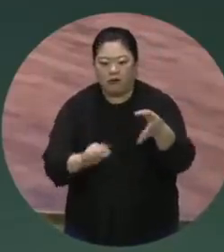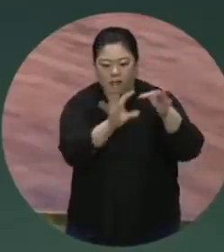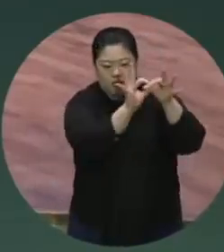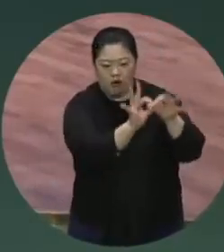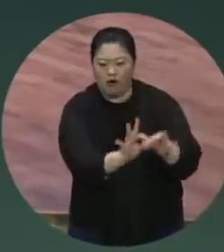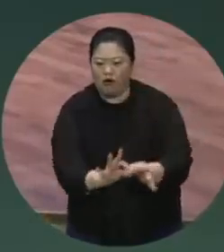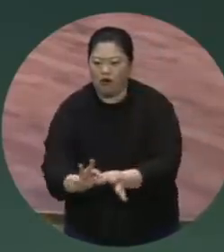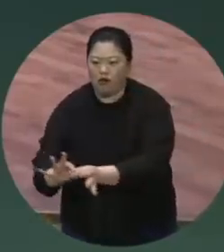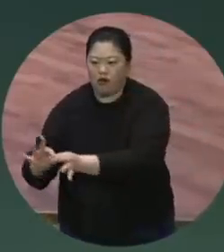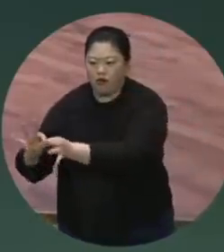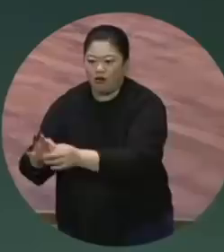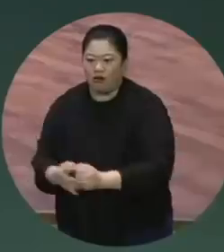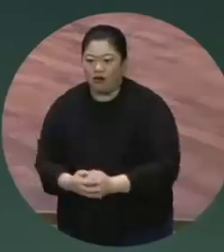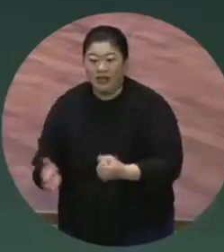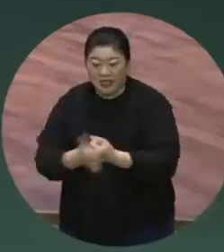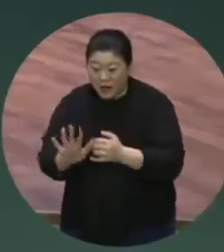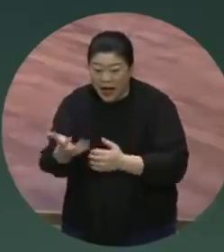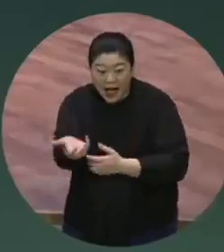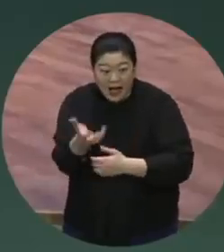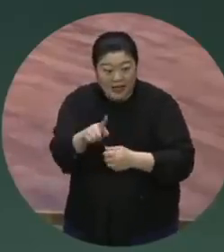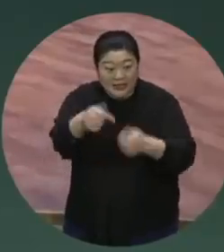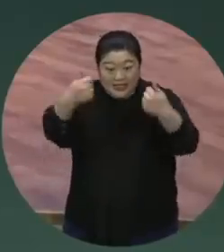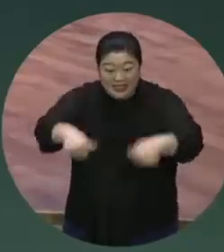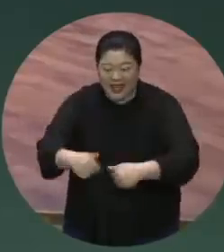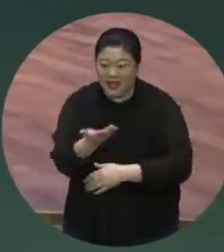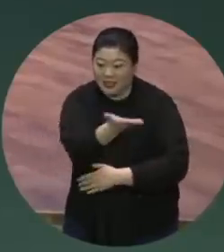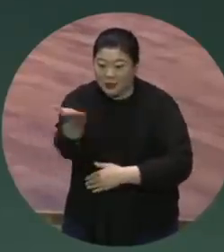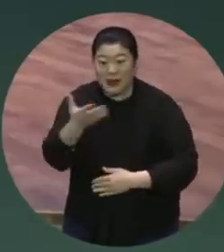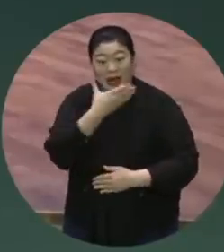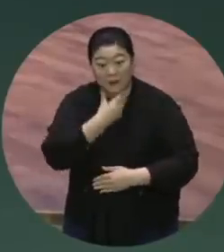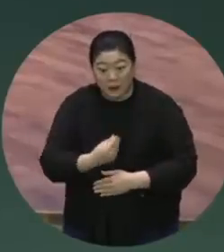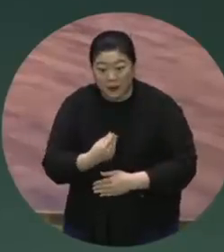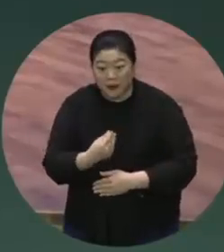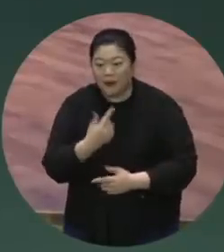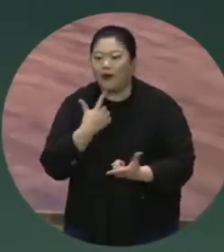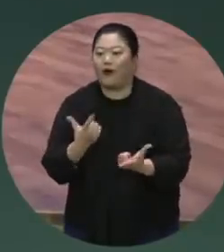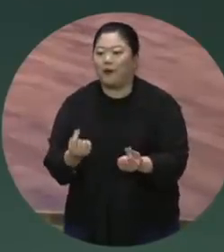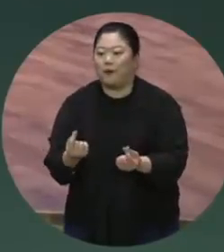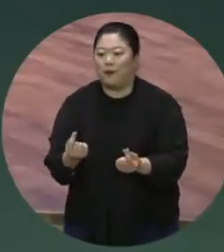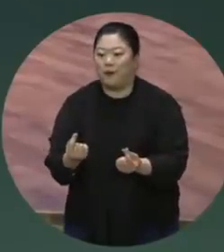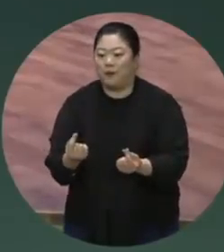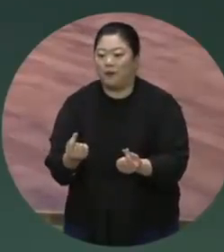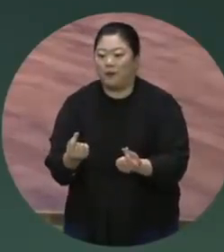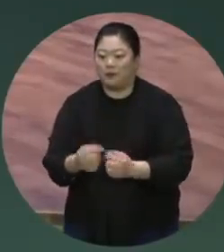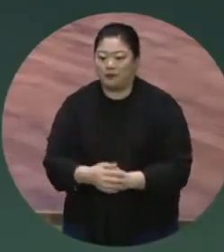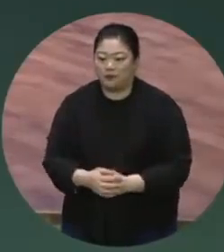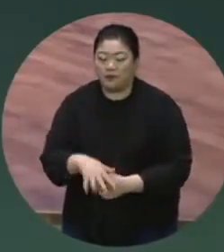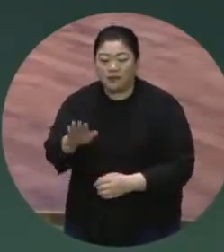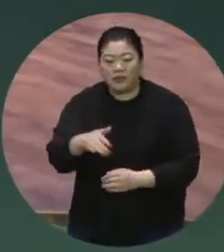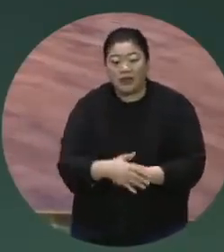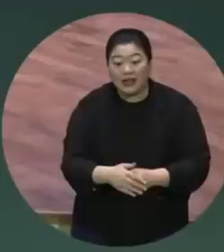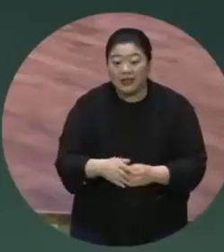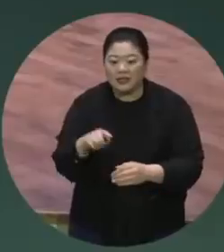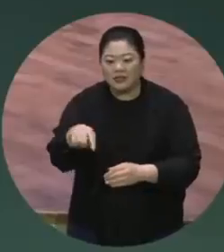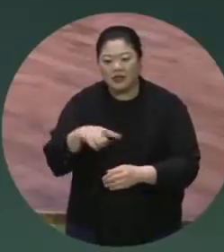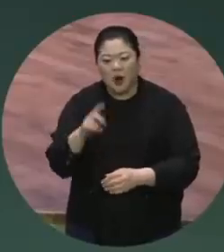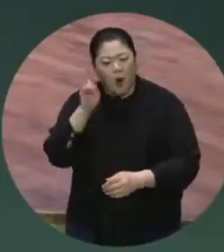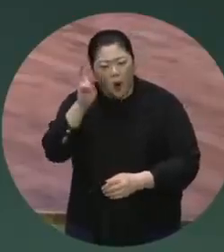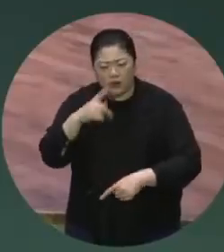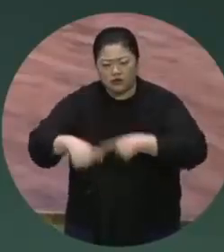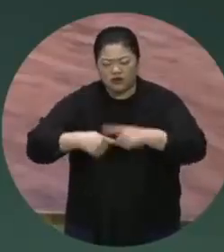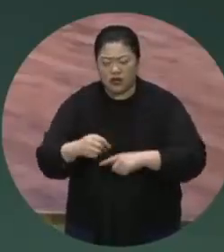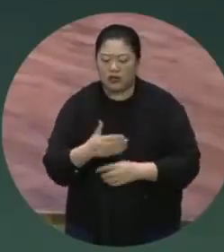사람, 행복하게 살게 돼 있어요. 그 내가 왜 나는 삶에 행복하다는 단어 자체도